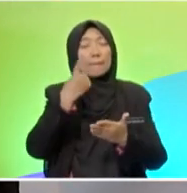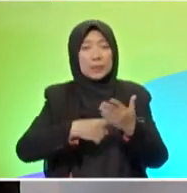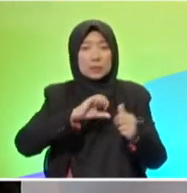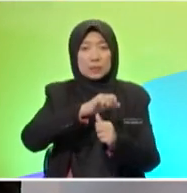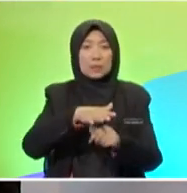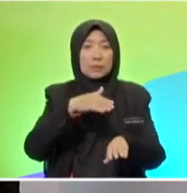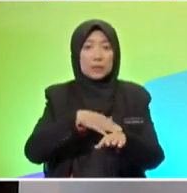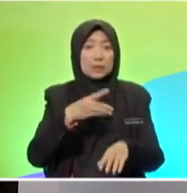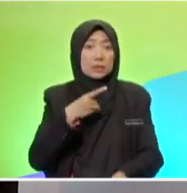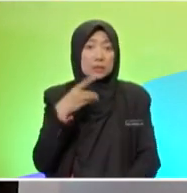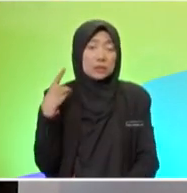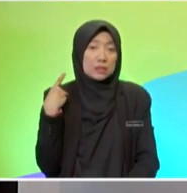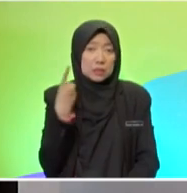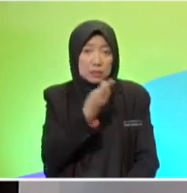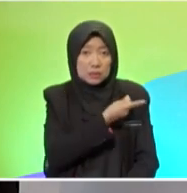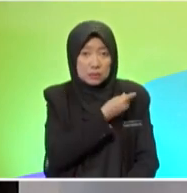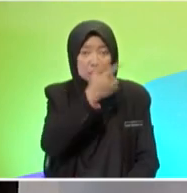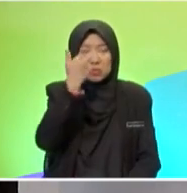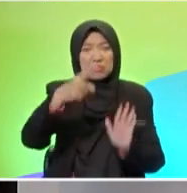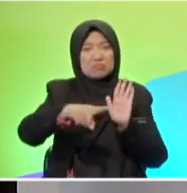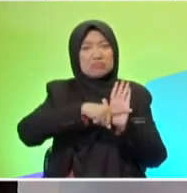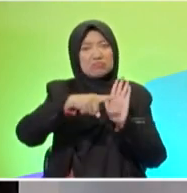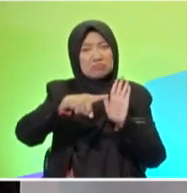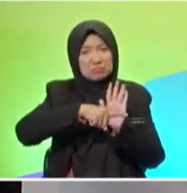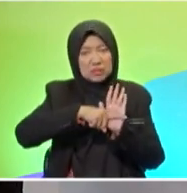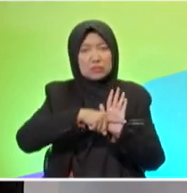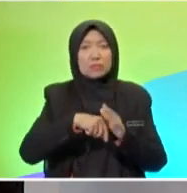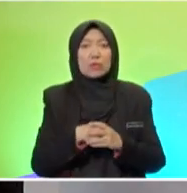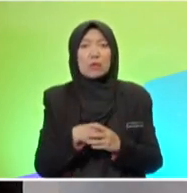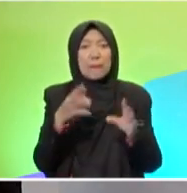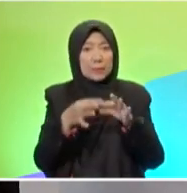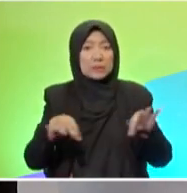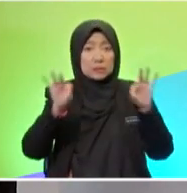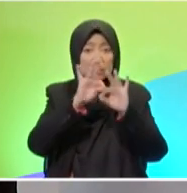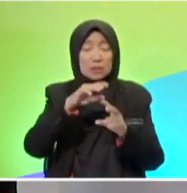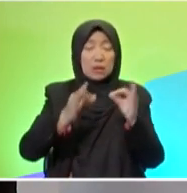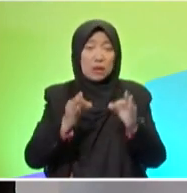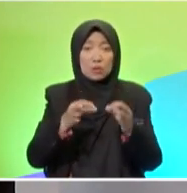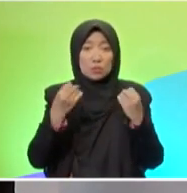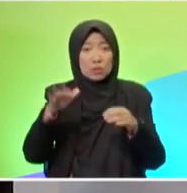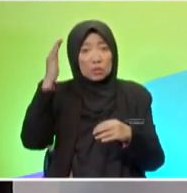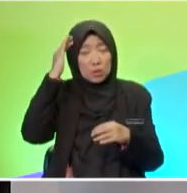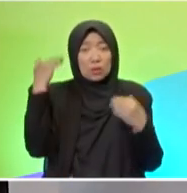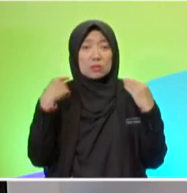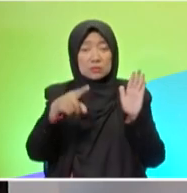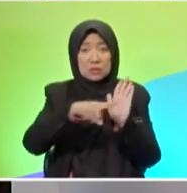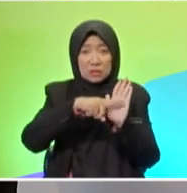kebanyakan kesannya negatif jadi pentinglah untuk kita bila tahu dah kesan efektif itu akan berlaku ambil tindakan yang paling wajar